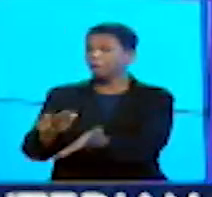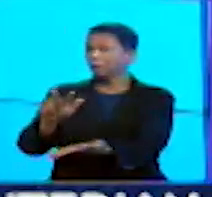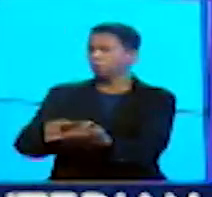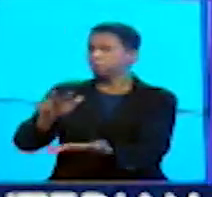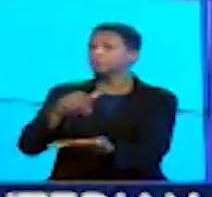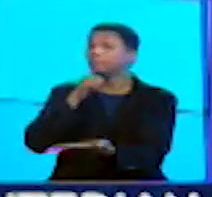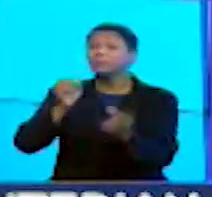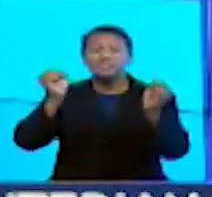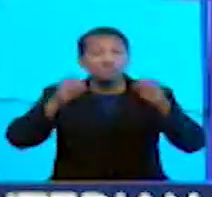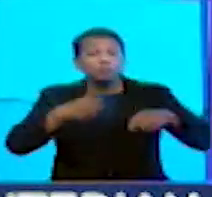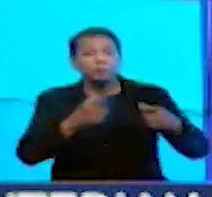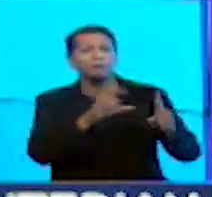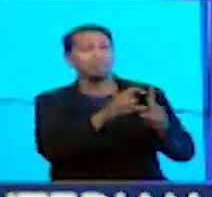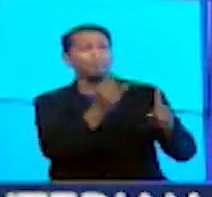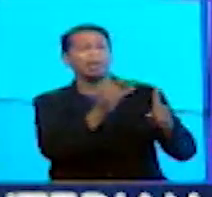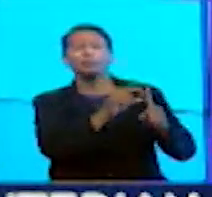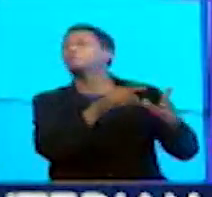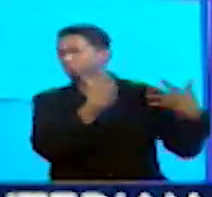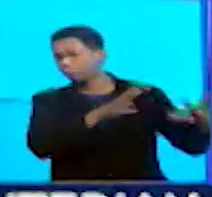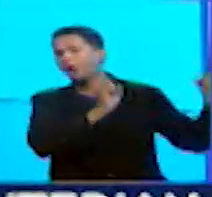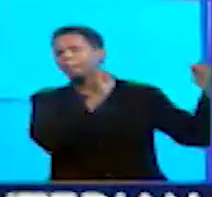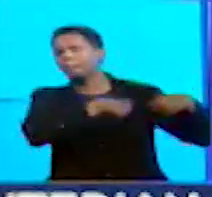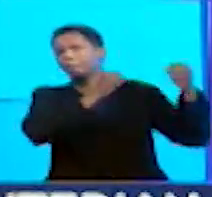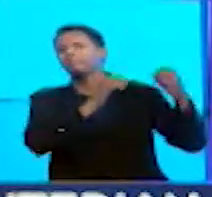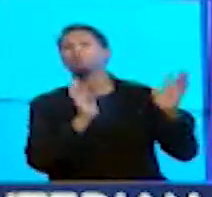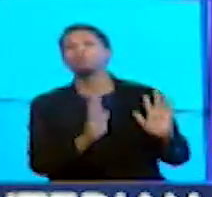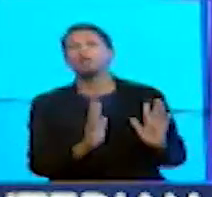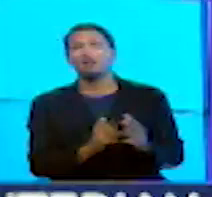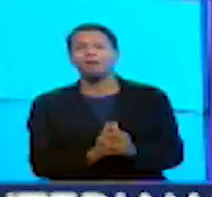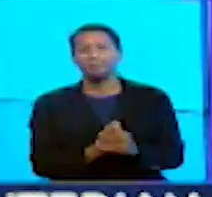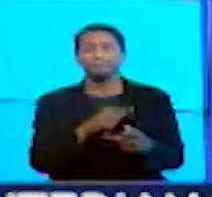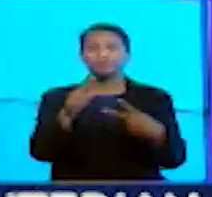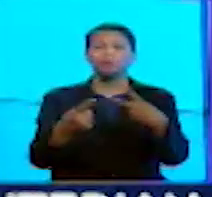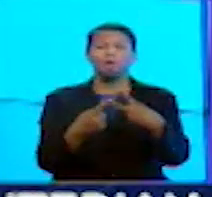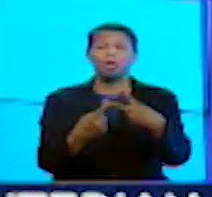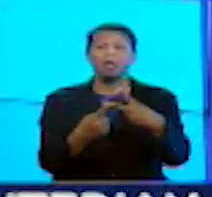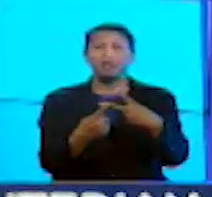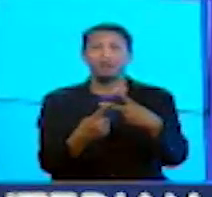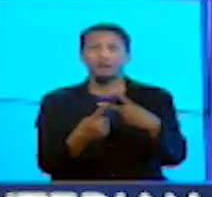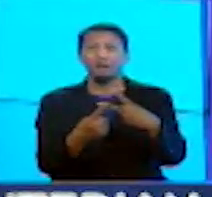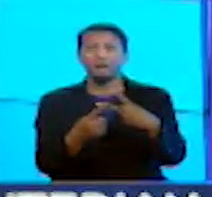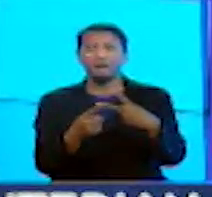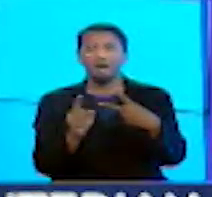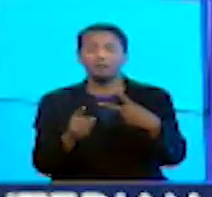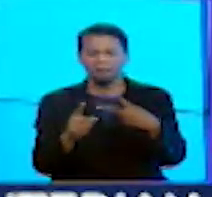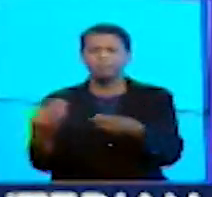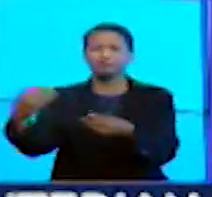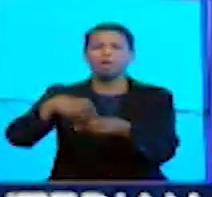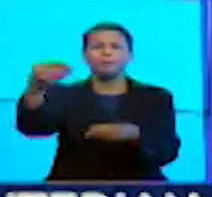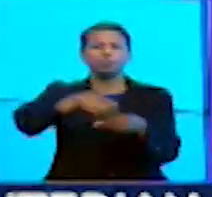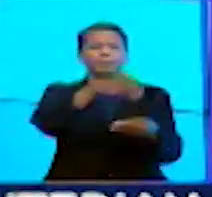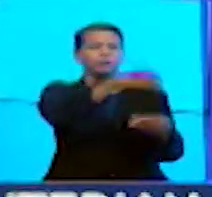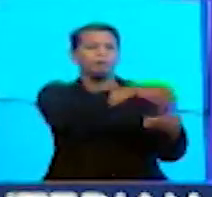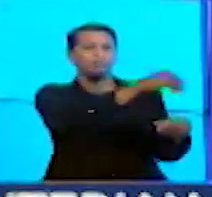oleh DPR. Kemudian yang kedua, memang ada sejumlah masukan dari berbagai pihak, termasuk sudah diakui